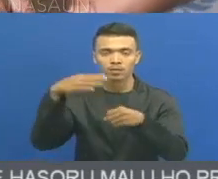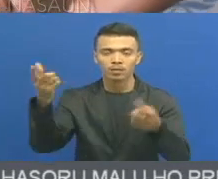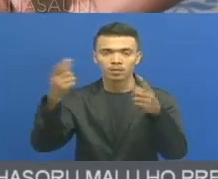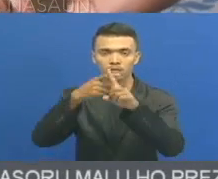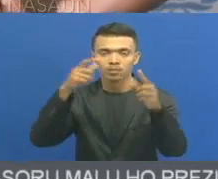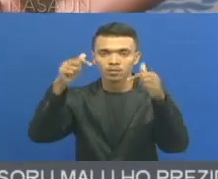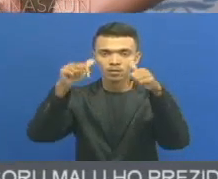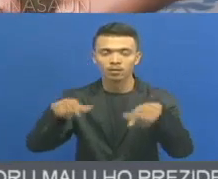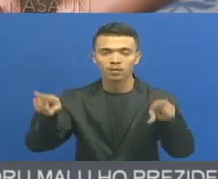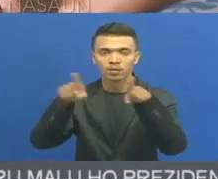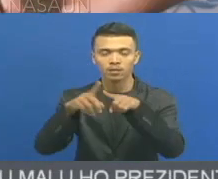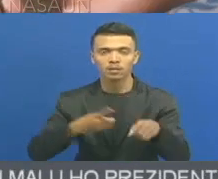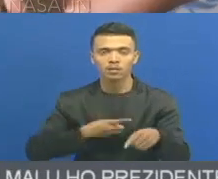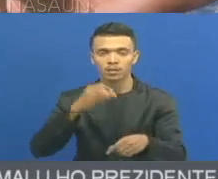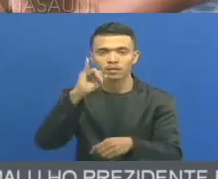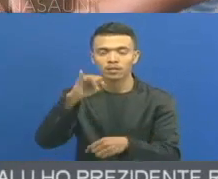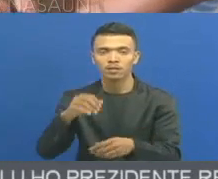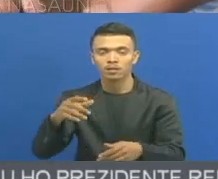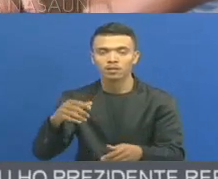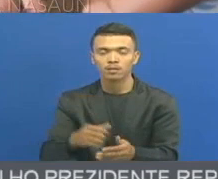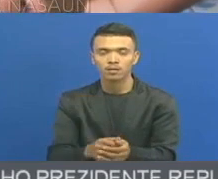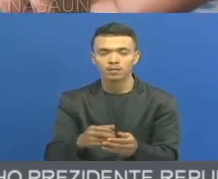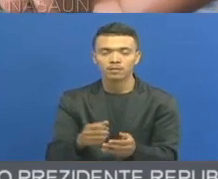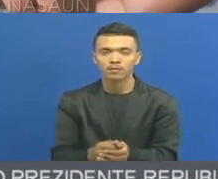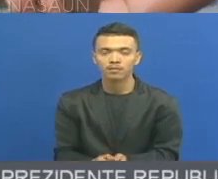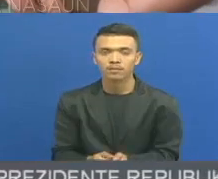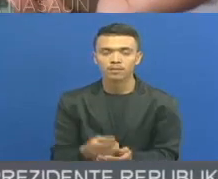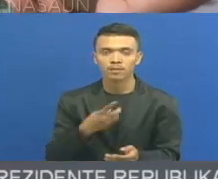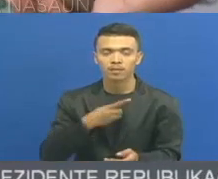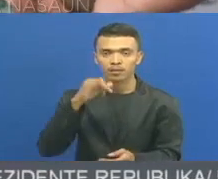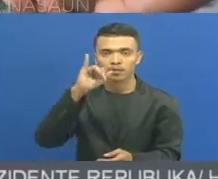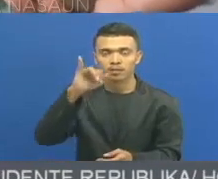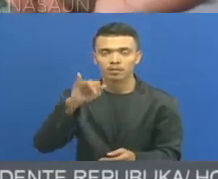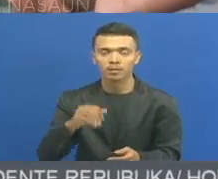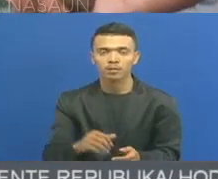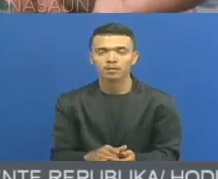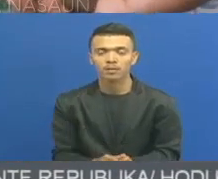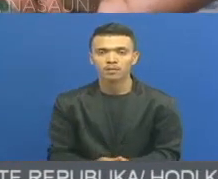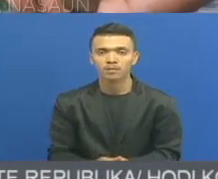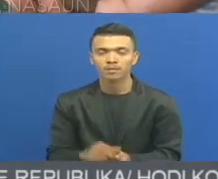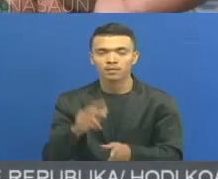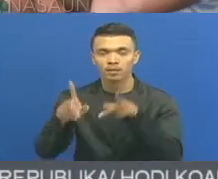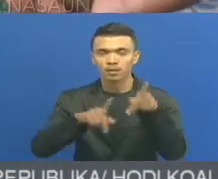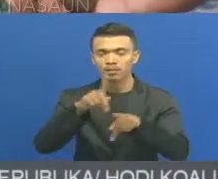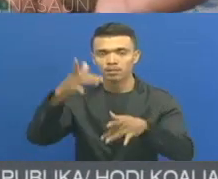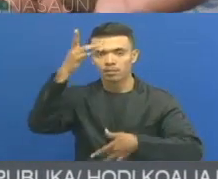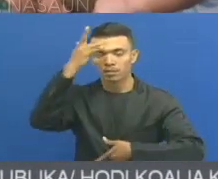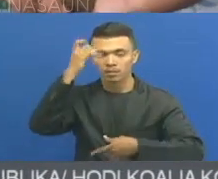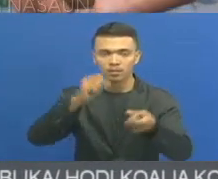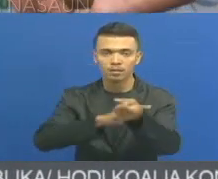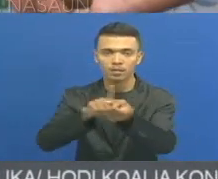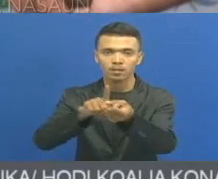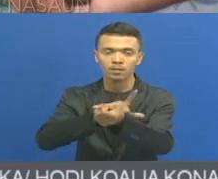rasi kami hasoro. Kazu balu ne bema iha. Ne iha dili, sitsong ne bema dili. Pasien terkan kona na moras lepra, ni